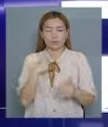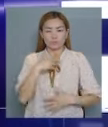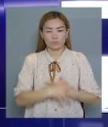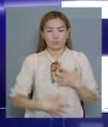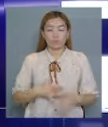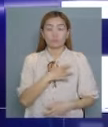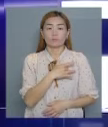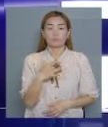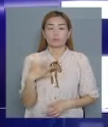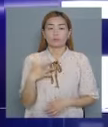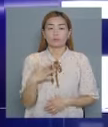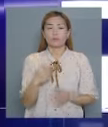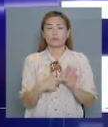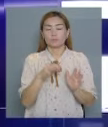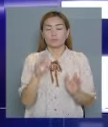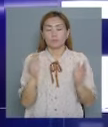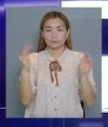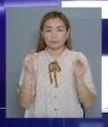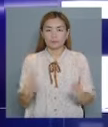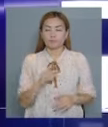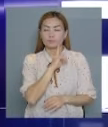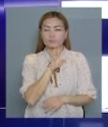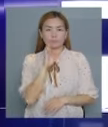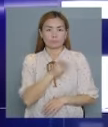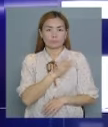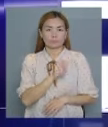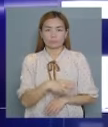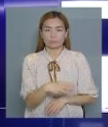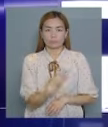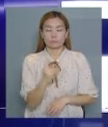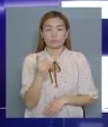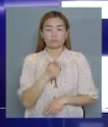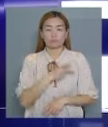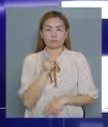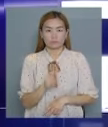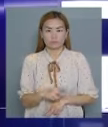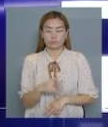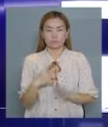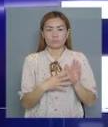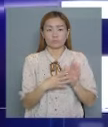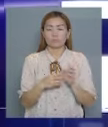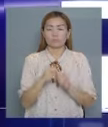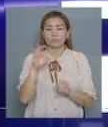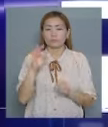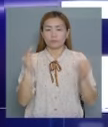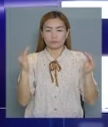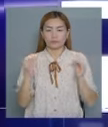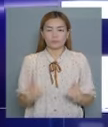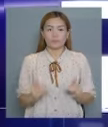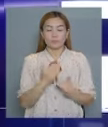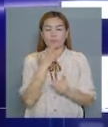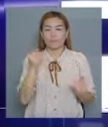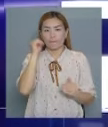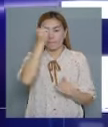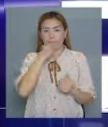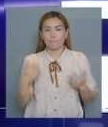туберкулез снизился на 7%. При этом материнская смертность на 43%, а младенческая на 10% меньше. За последний год в